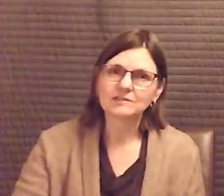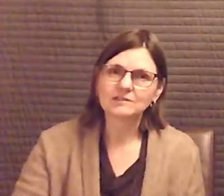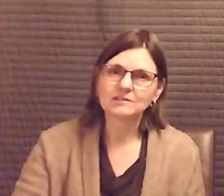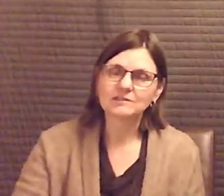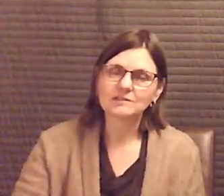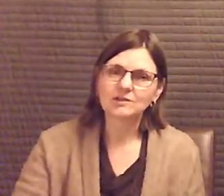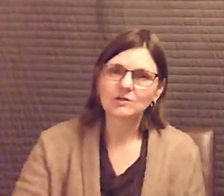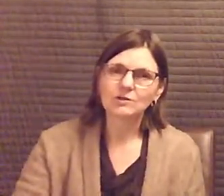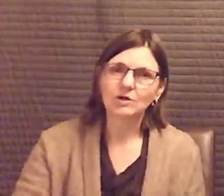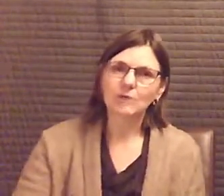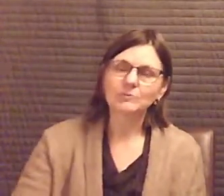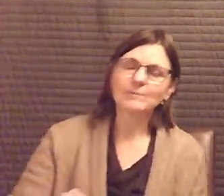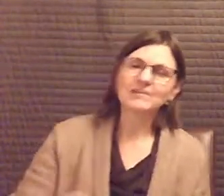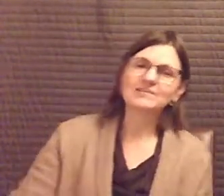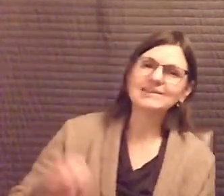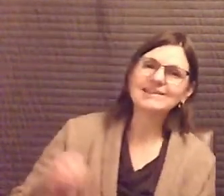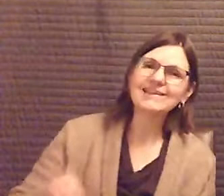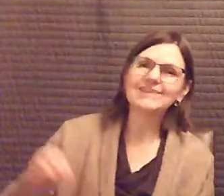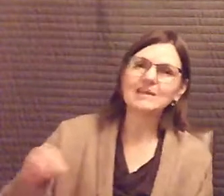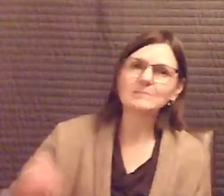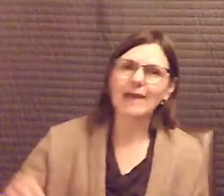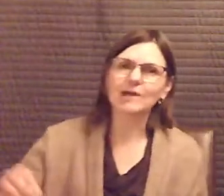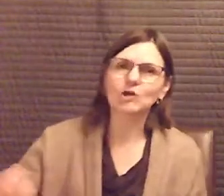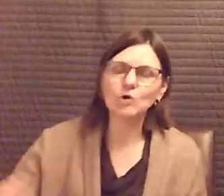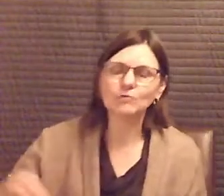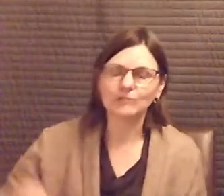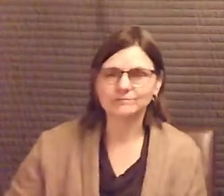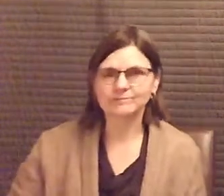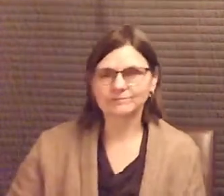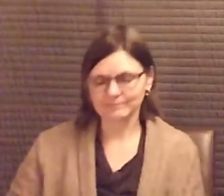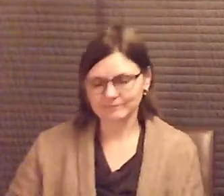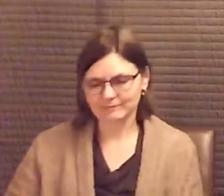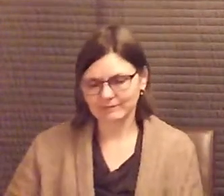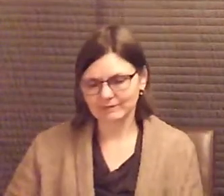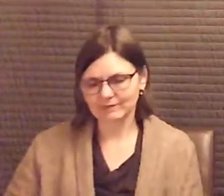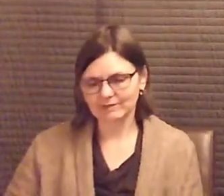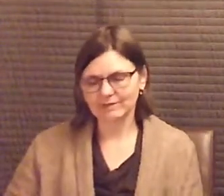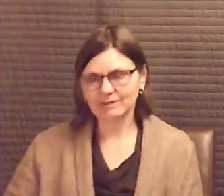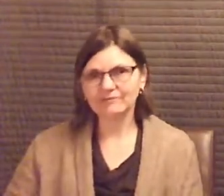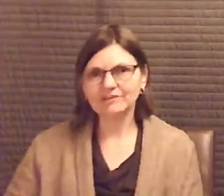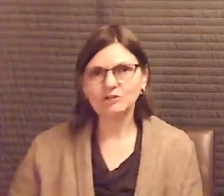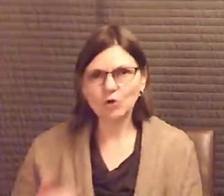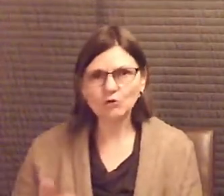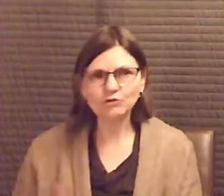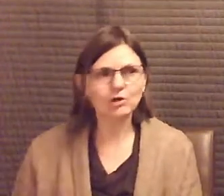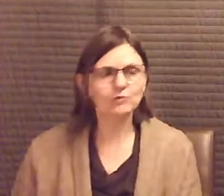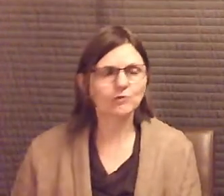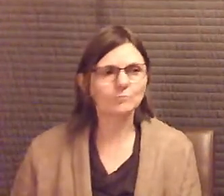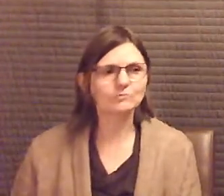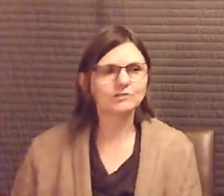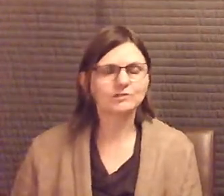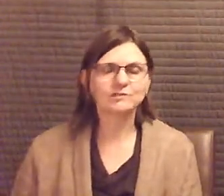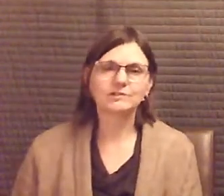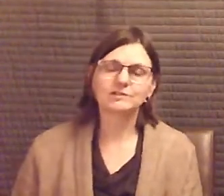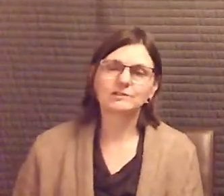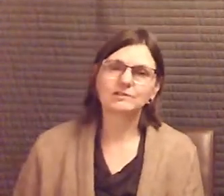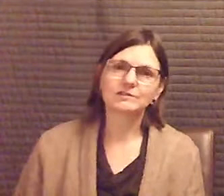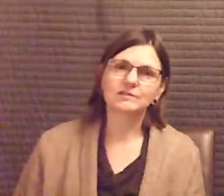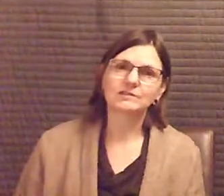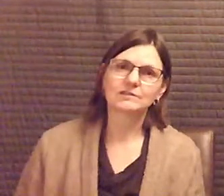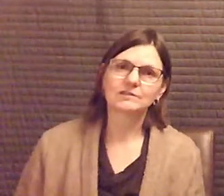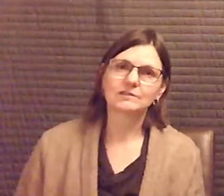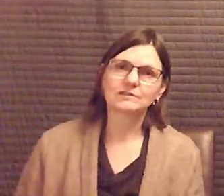doen omdat mensen niet in mij geloven we ambieer company is ongelooflijk om dit niks